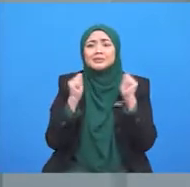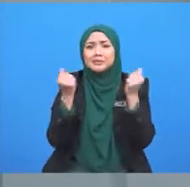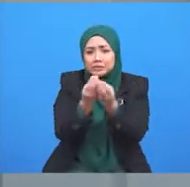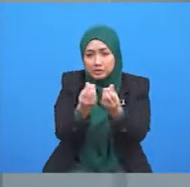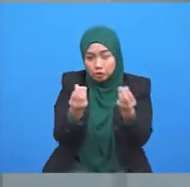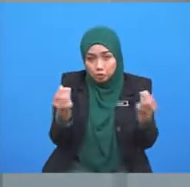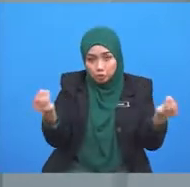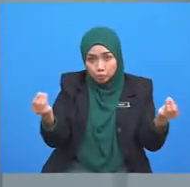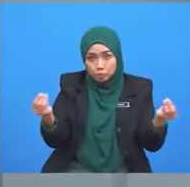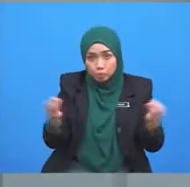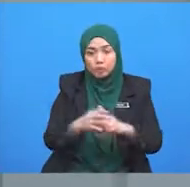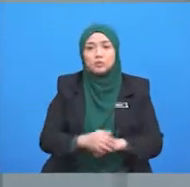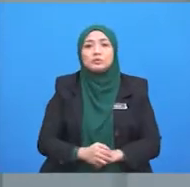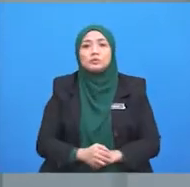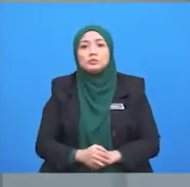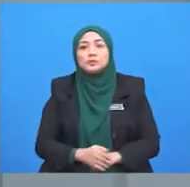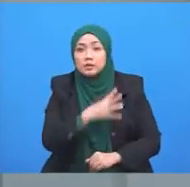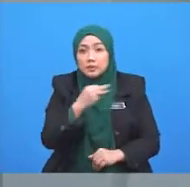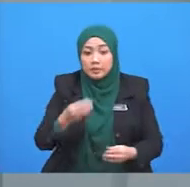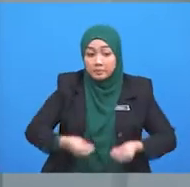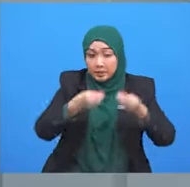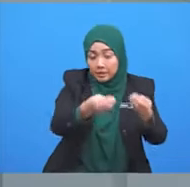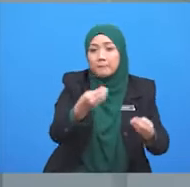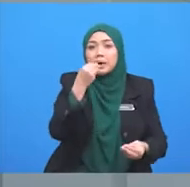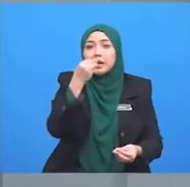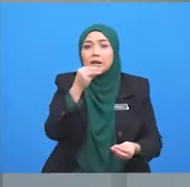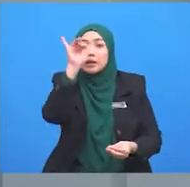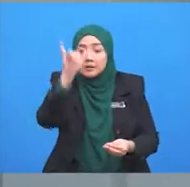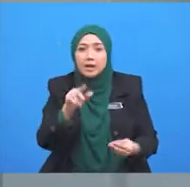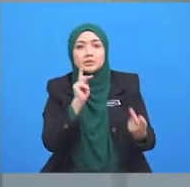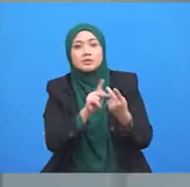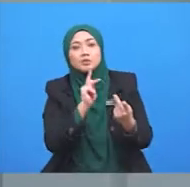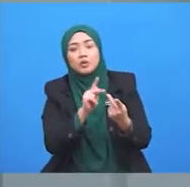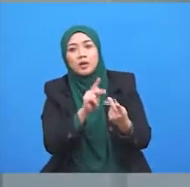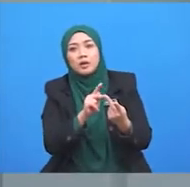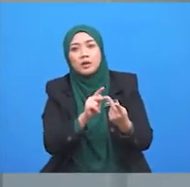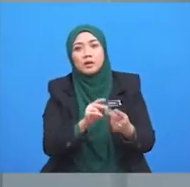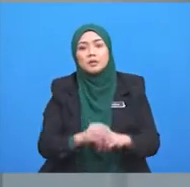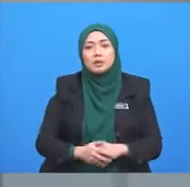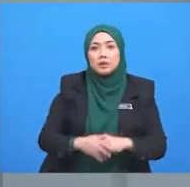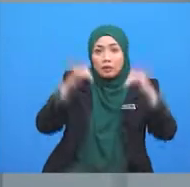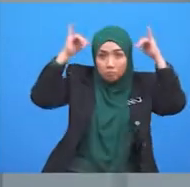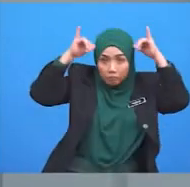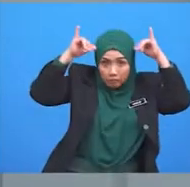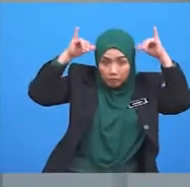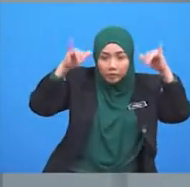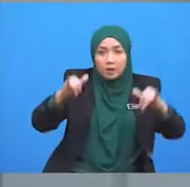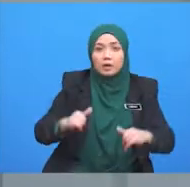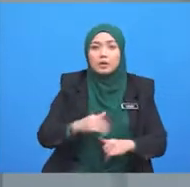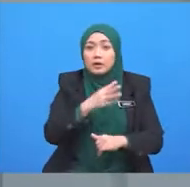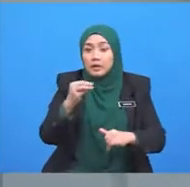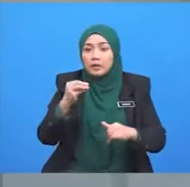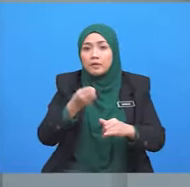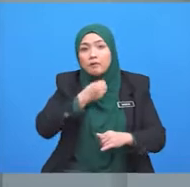kandang. Contohnya, aktiviti penternakan lembu dan biri-biri pada musim panas dijalankan di padang